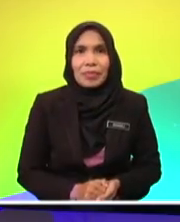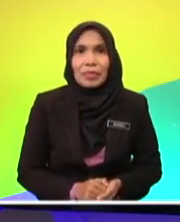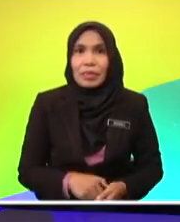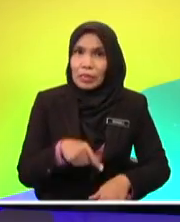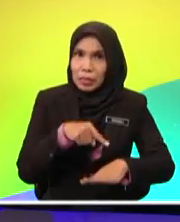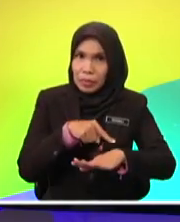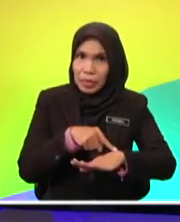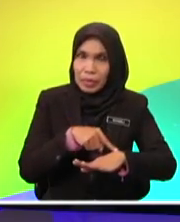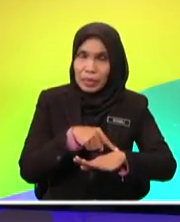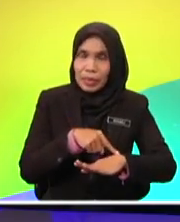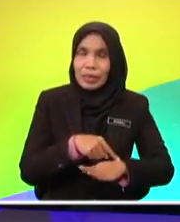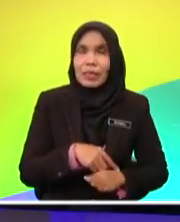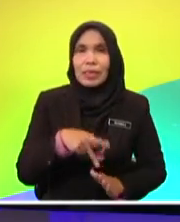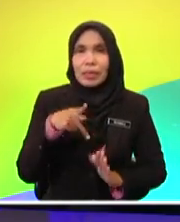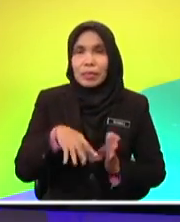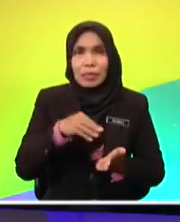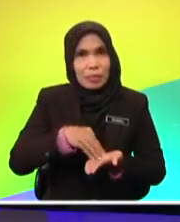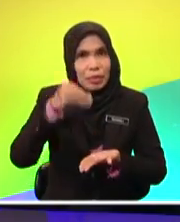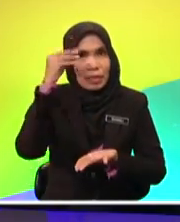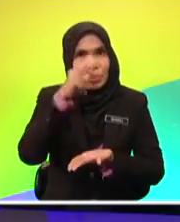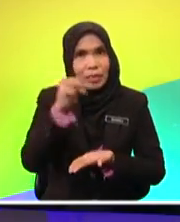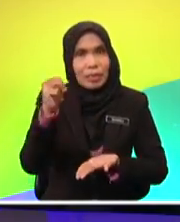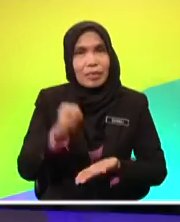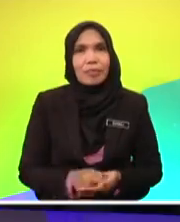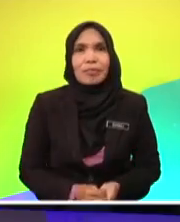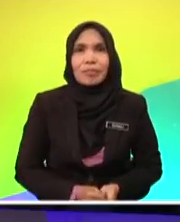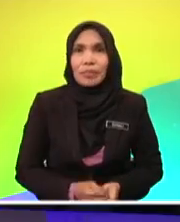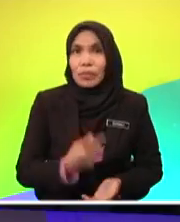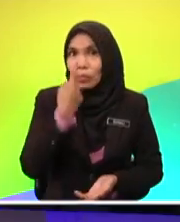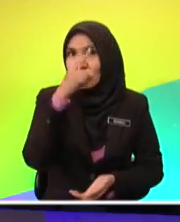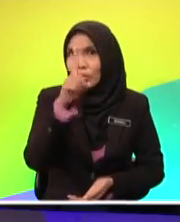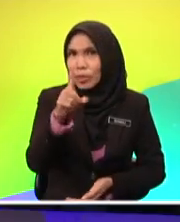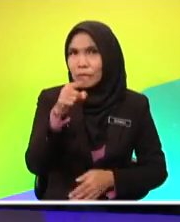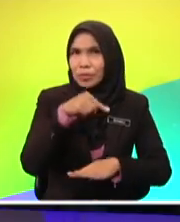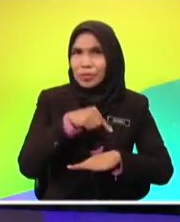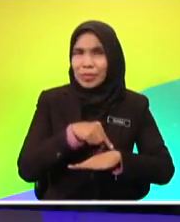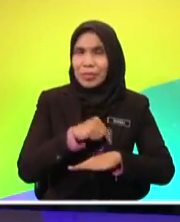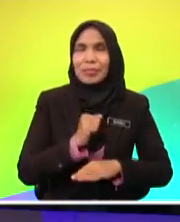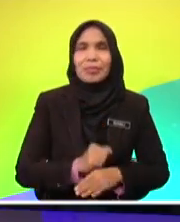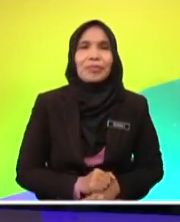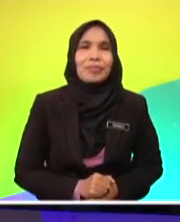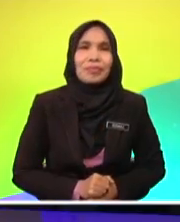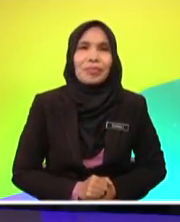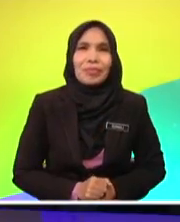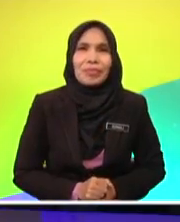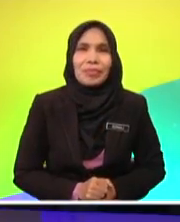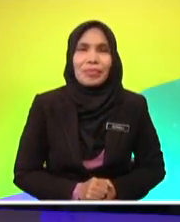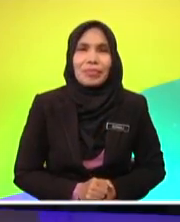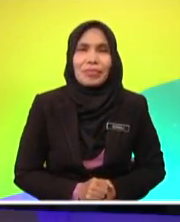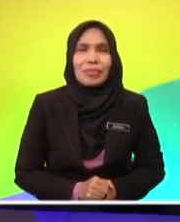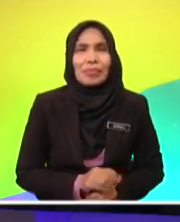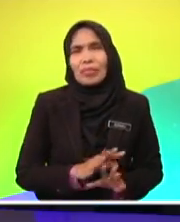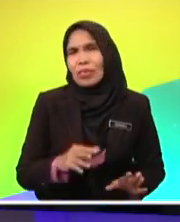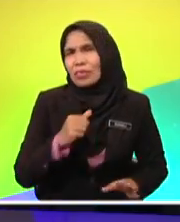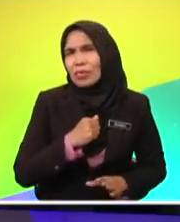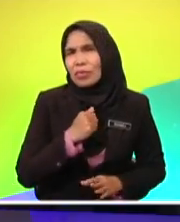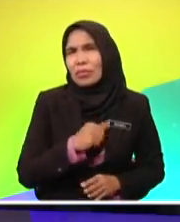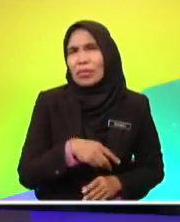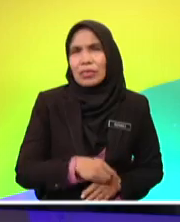pembelajaran untuk satu jam ini. Baik, Cikgu Suhaila, Cikgu Syaira, tak sabarlah saya nak